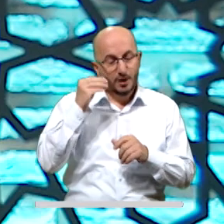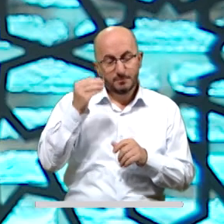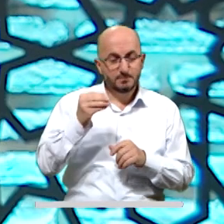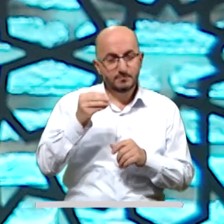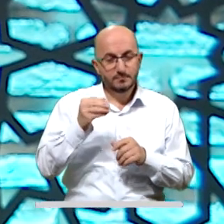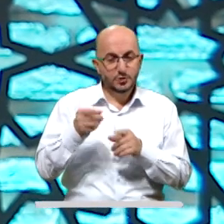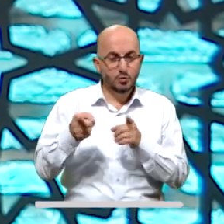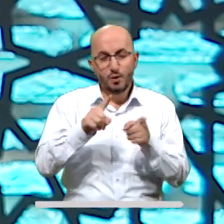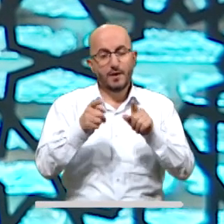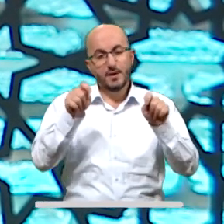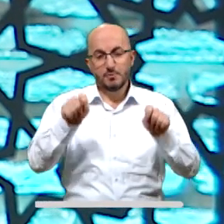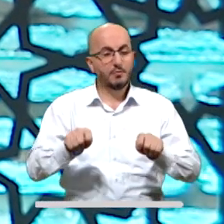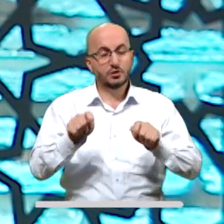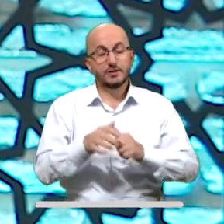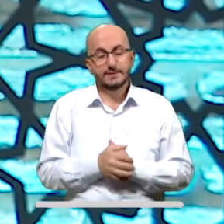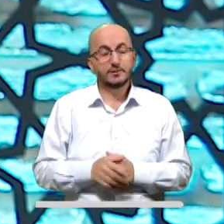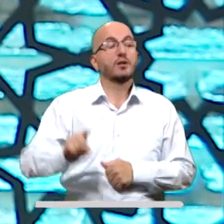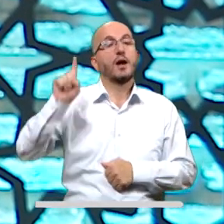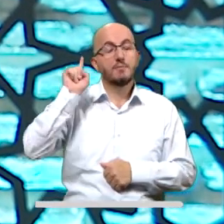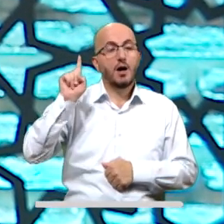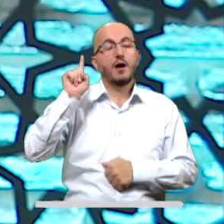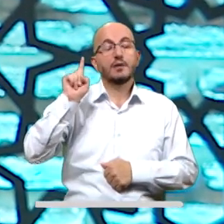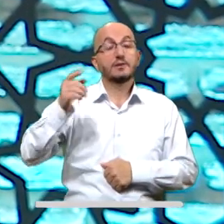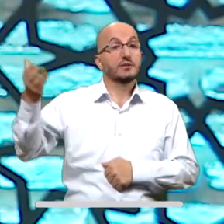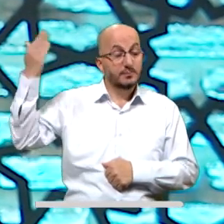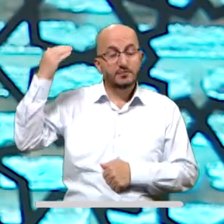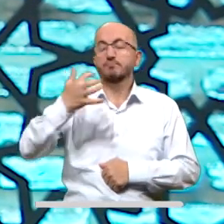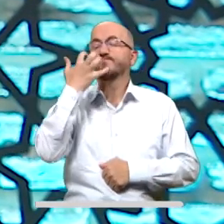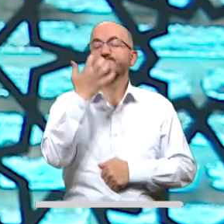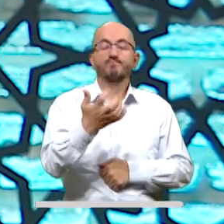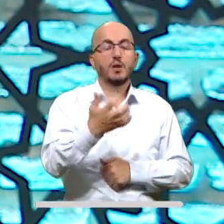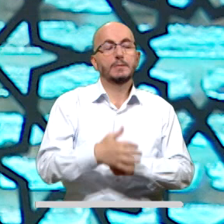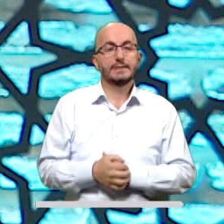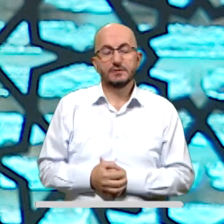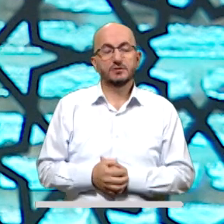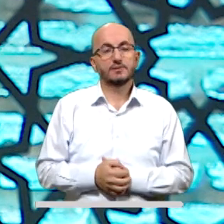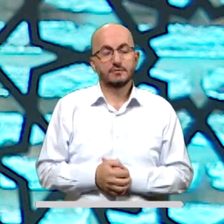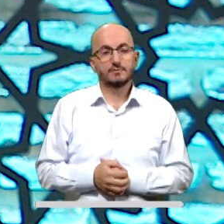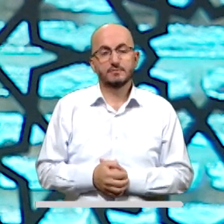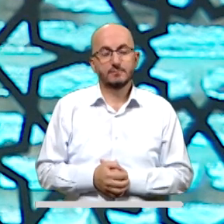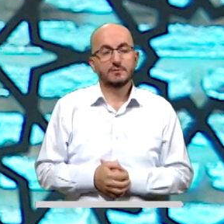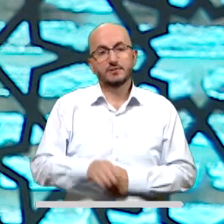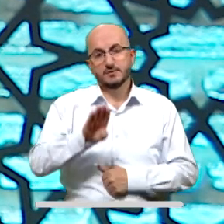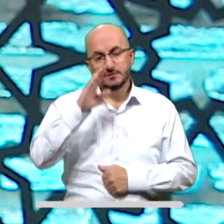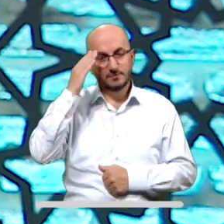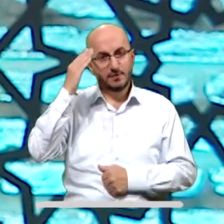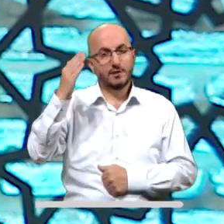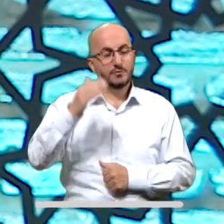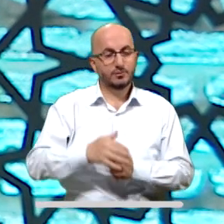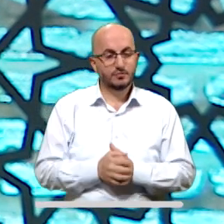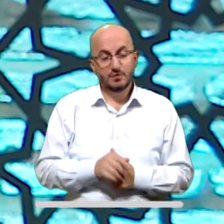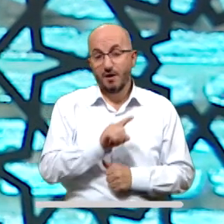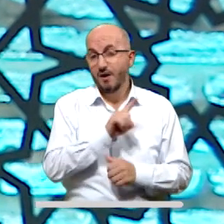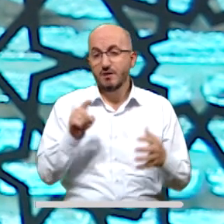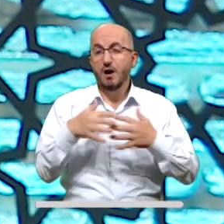muhtemelen bir yönlendirme yapacaktır. Cenab-ı Allah geçmişlerinize rahmetiyle muamele eylesin Şerife Hanım. İstanbul'a selam ediyoruz.